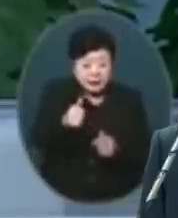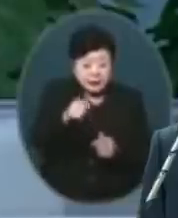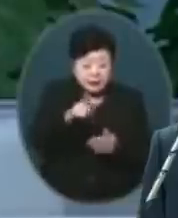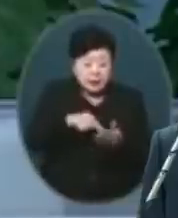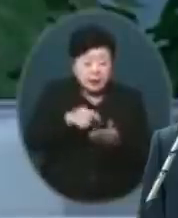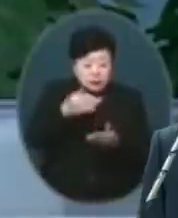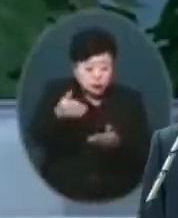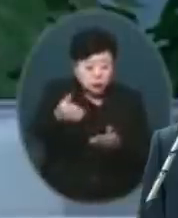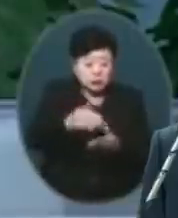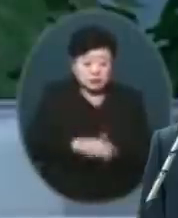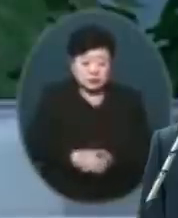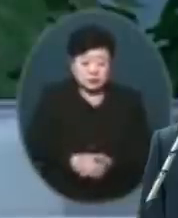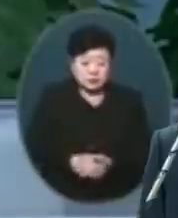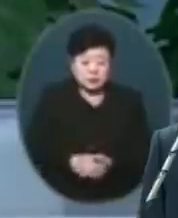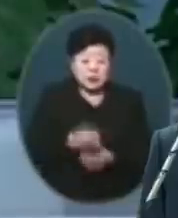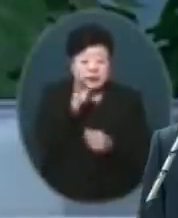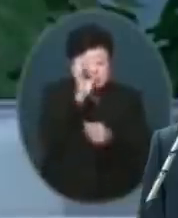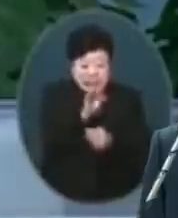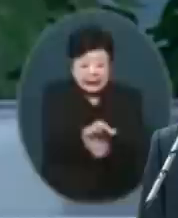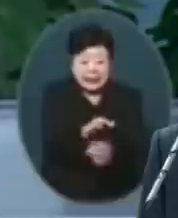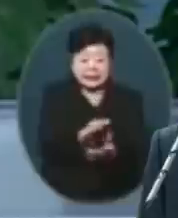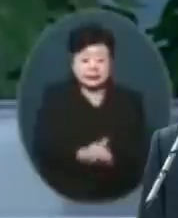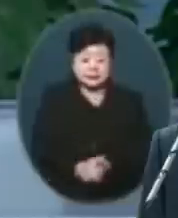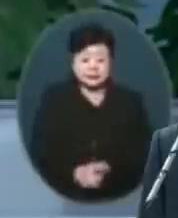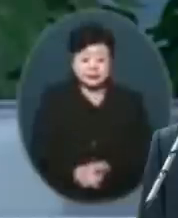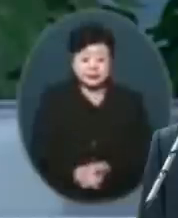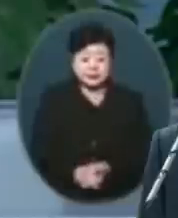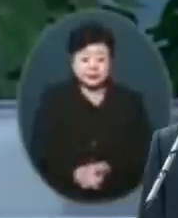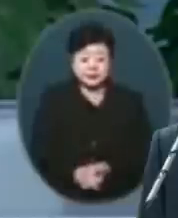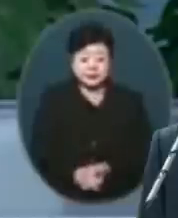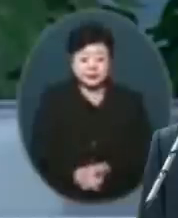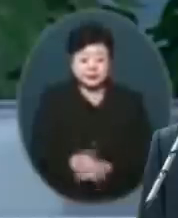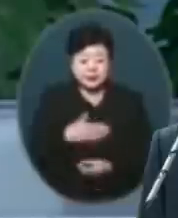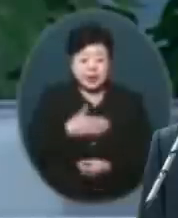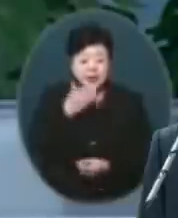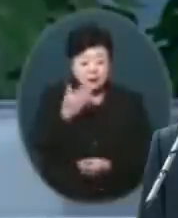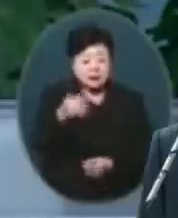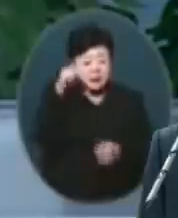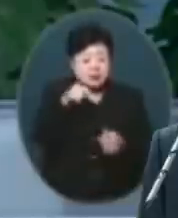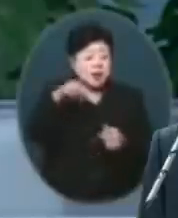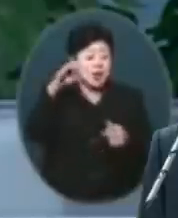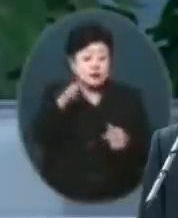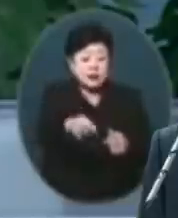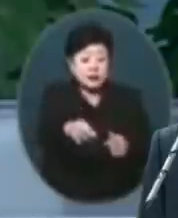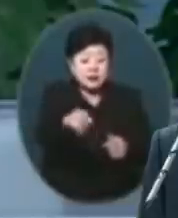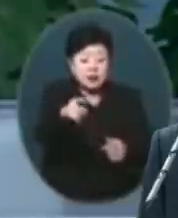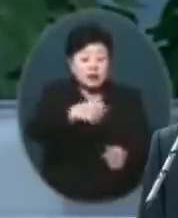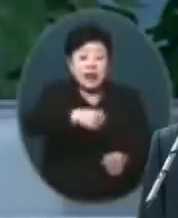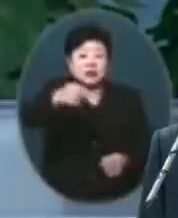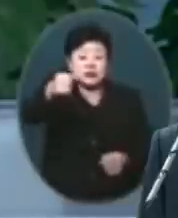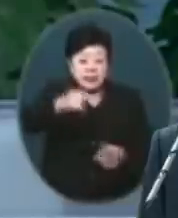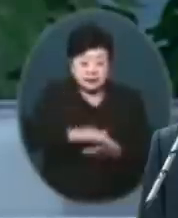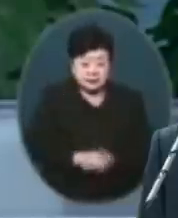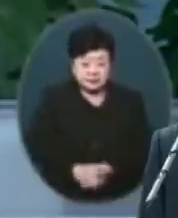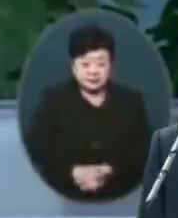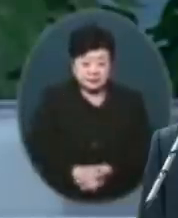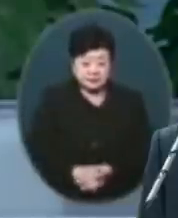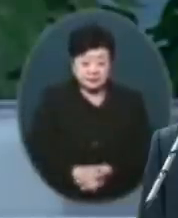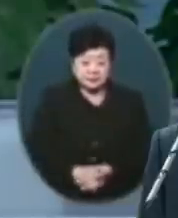대가를 주어 우리를 샀다는 것입니다. 내가 너를 지명하여 불렀나니 너는 내 것이라.